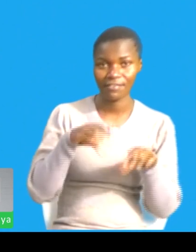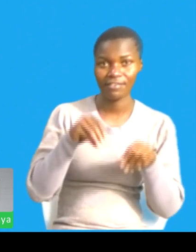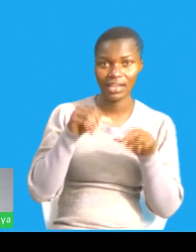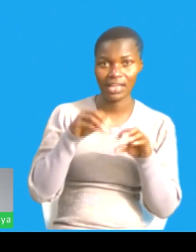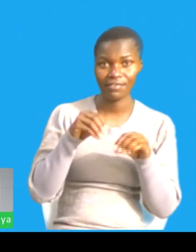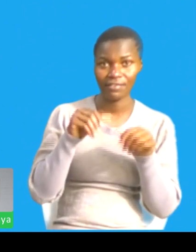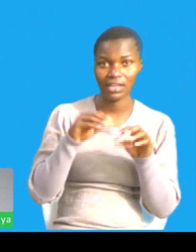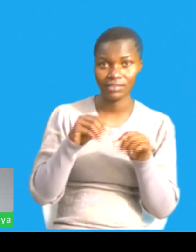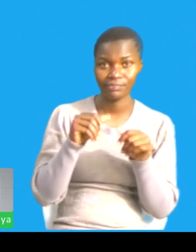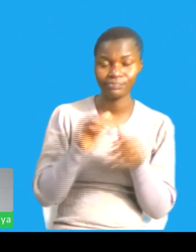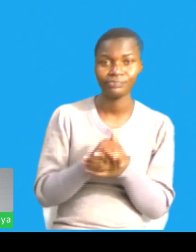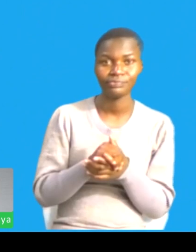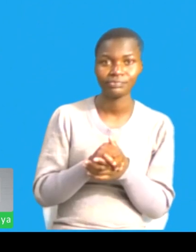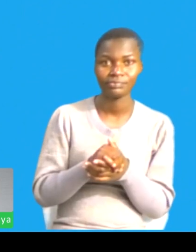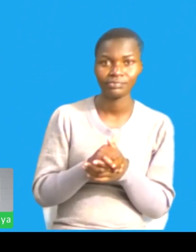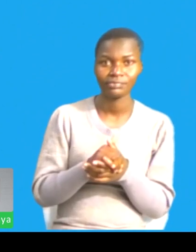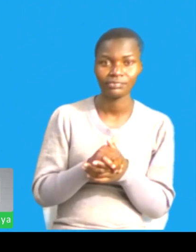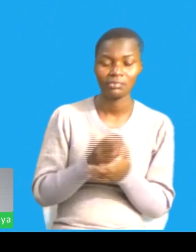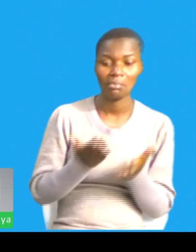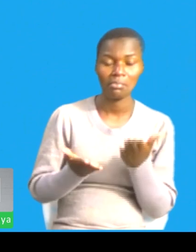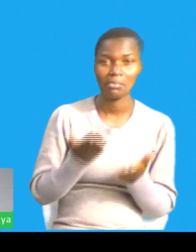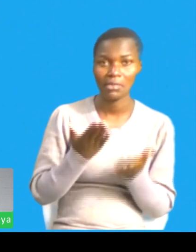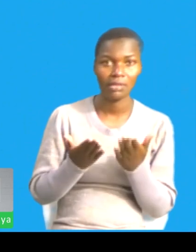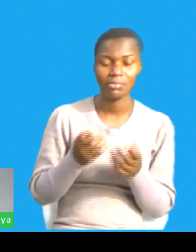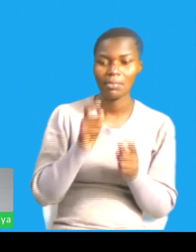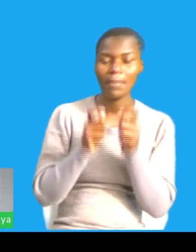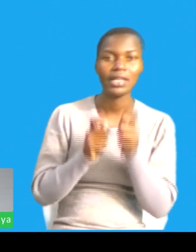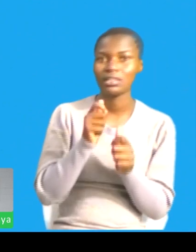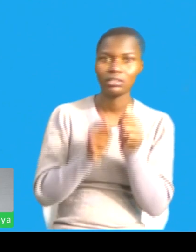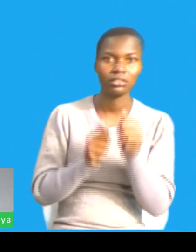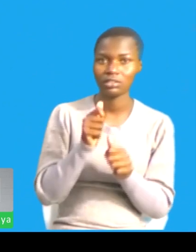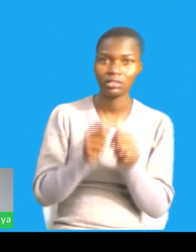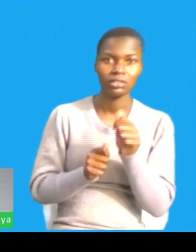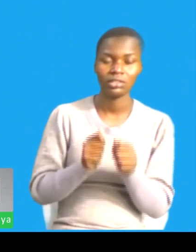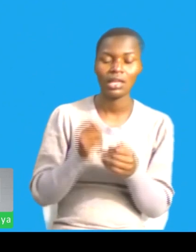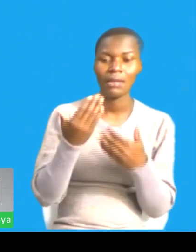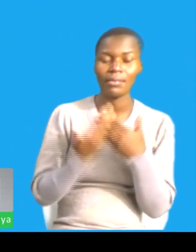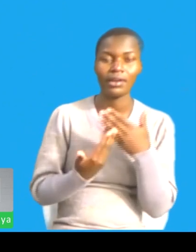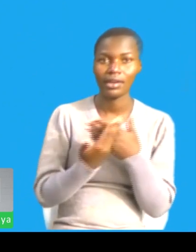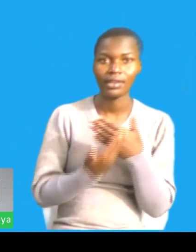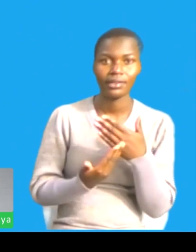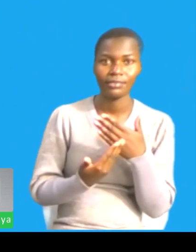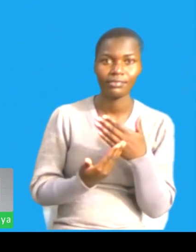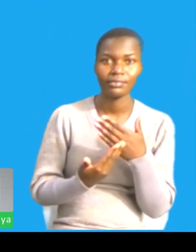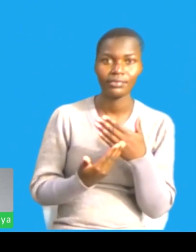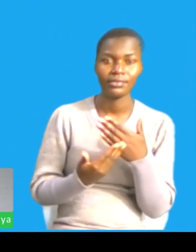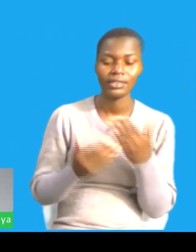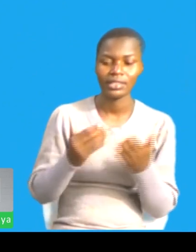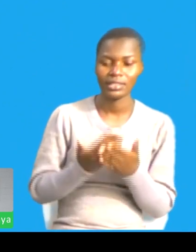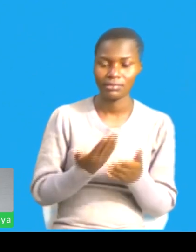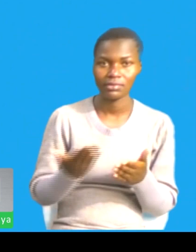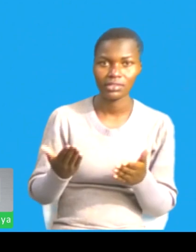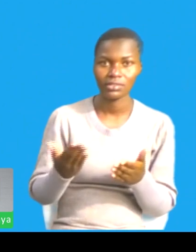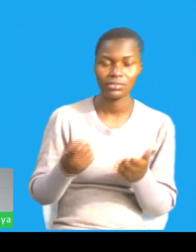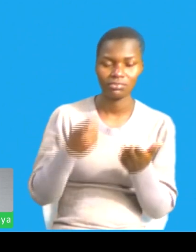vitu kama hizo, baby maziwa, yes, mikate, vitu kama hizi unaweza toa